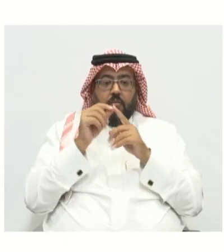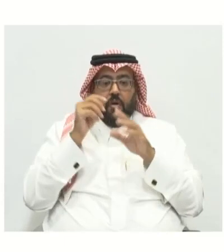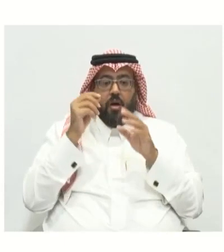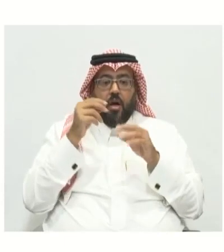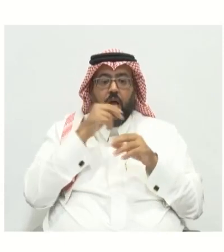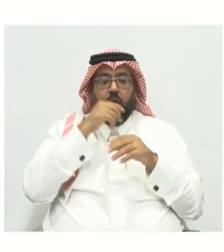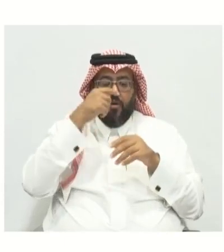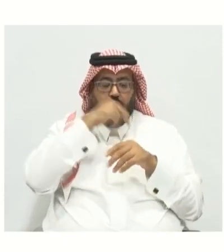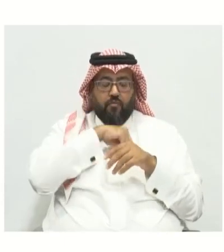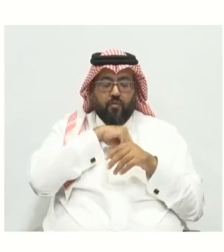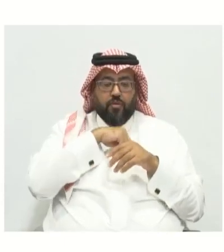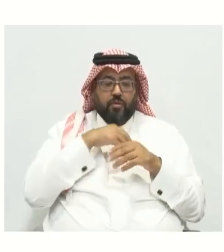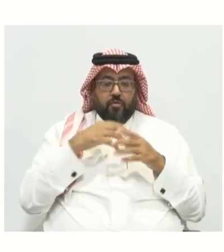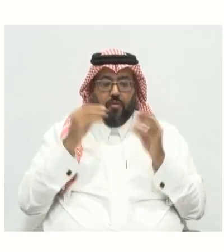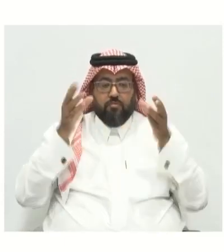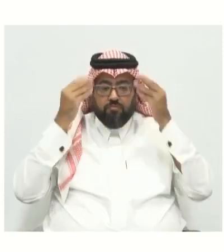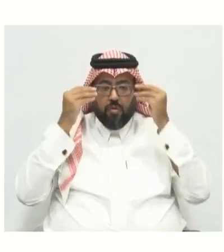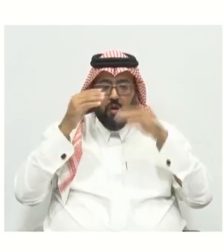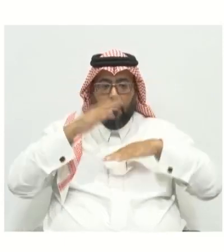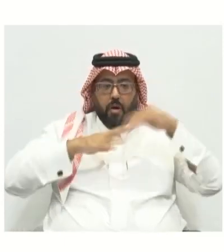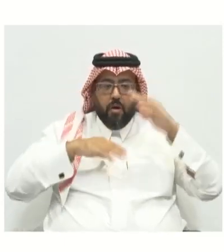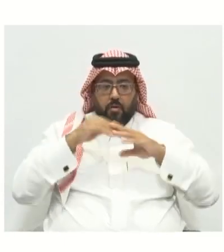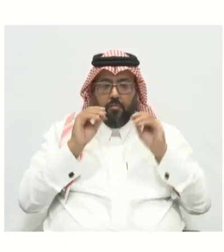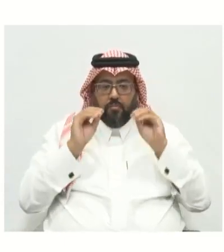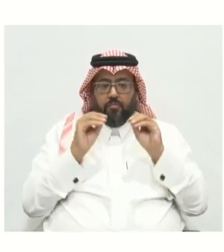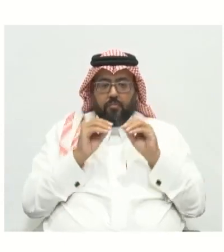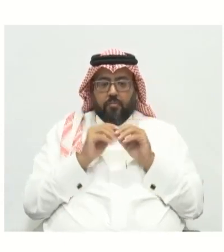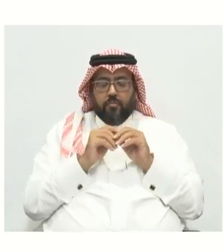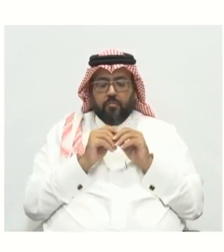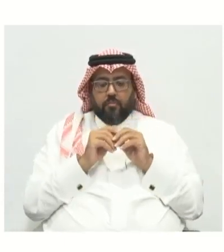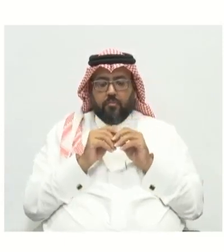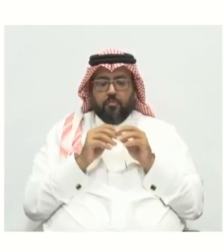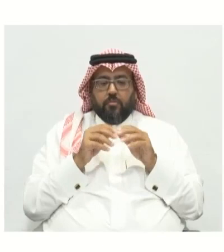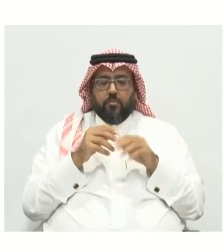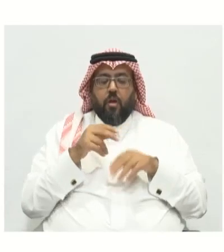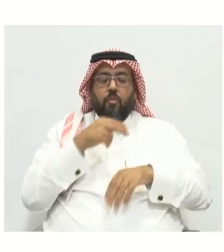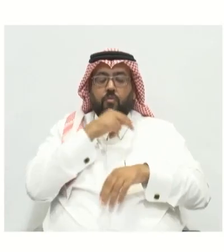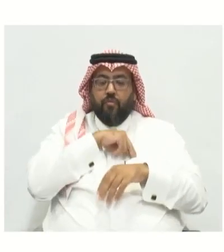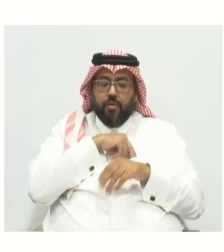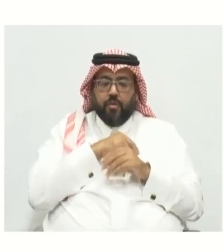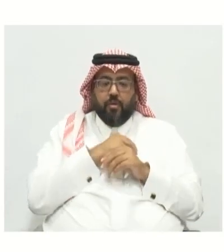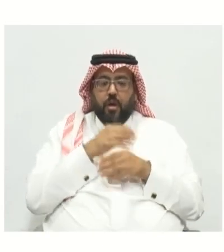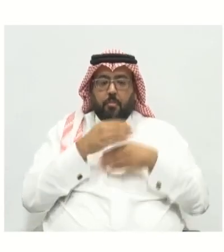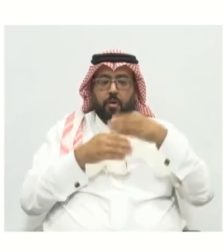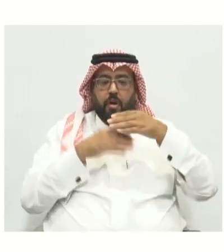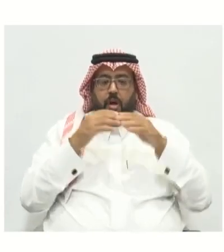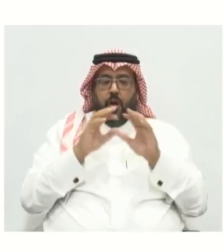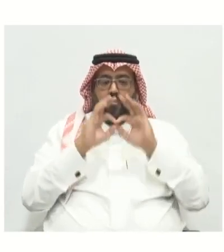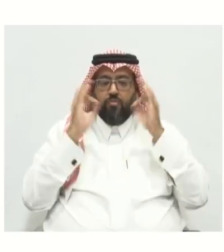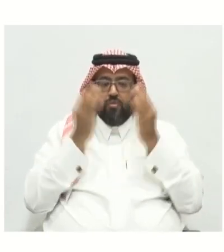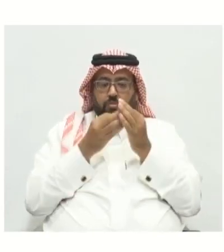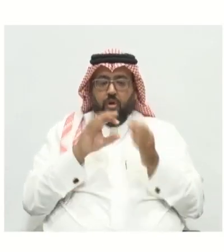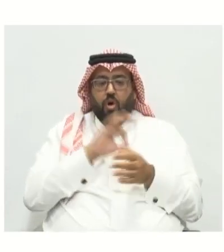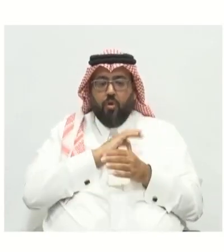نفوس النش واكسابهم المعارف والمهارات وتهيئتهم ليكونوا اعضاء نافعين في بناء مجتمعهم